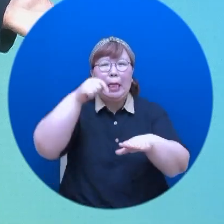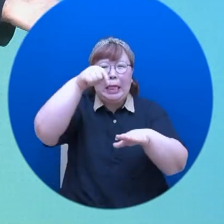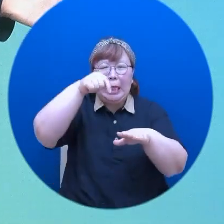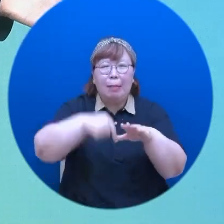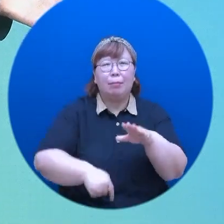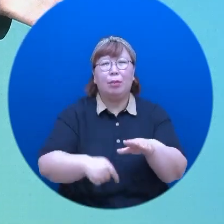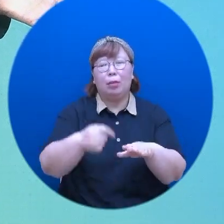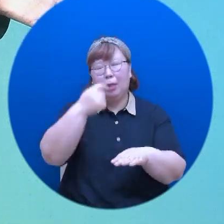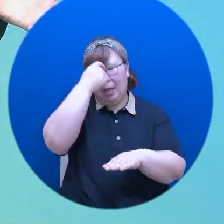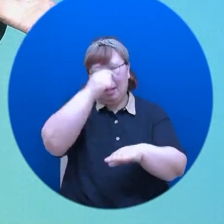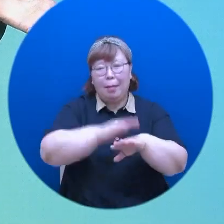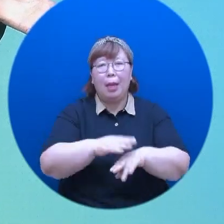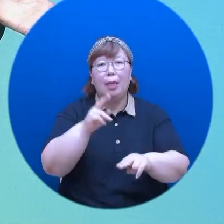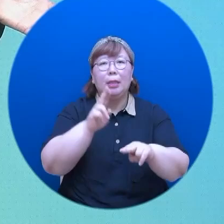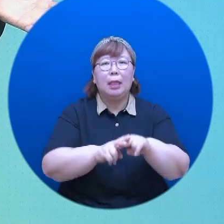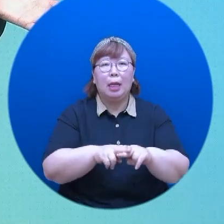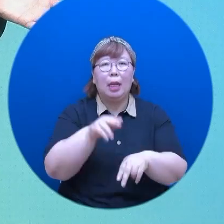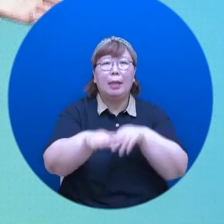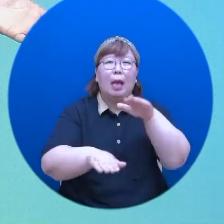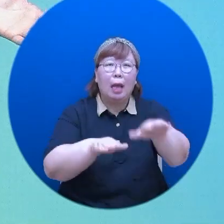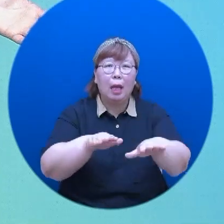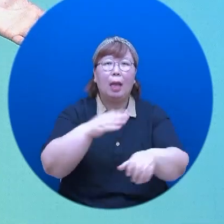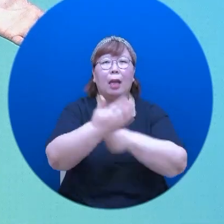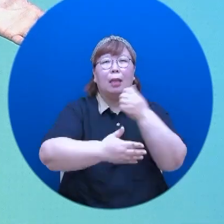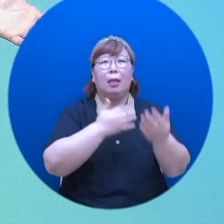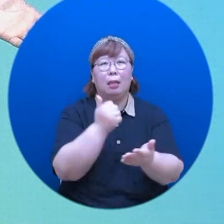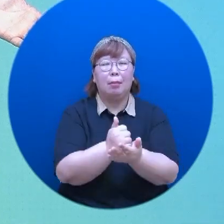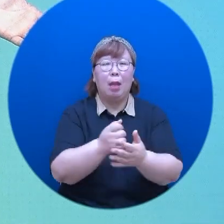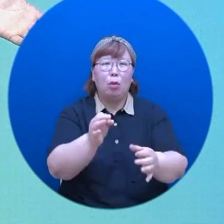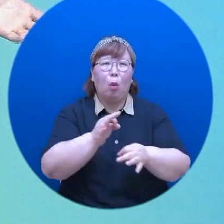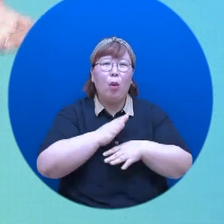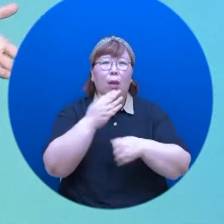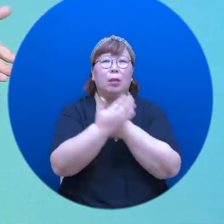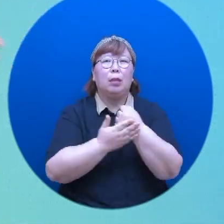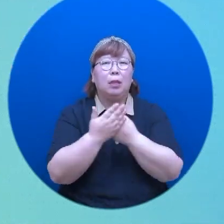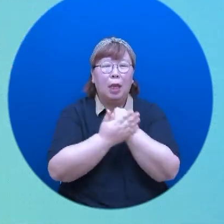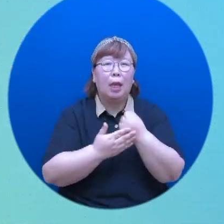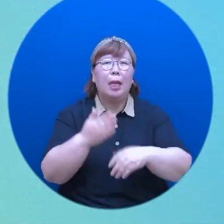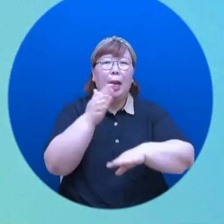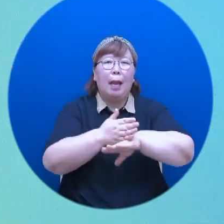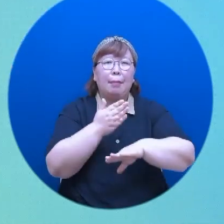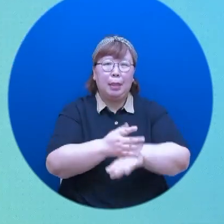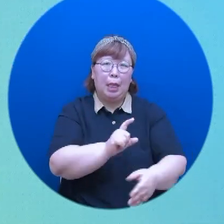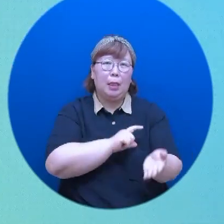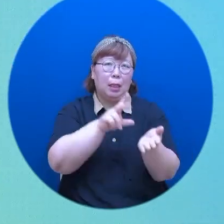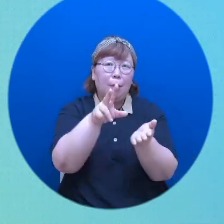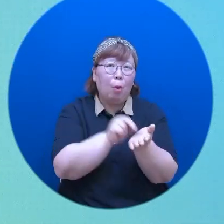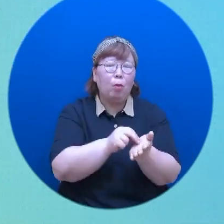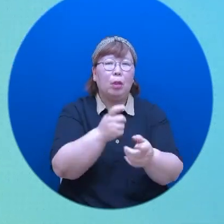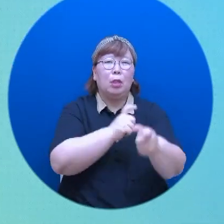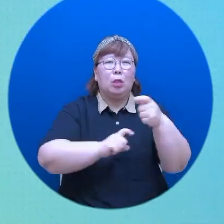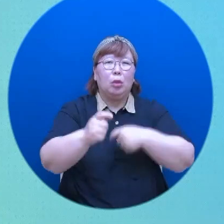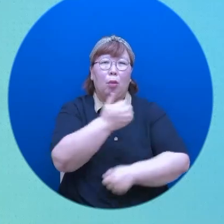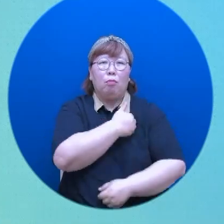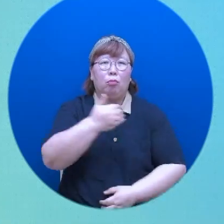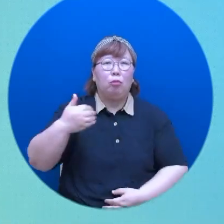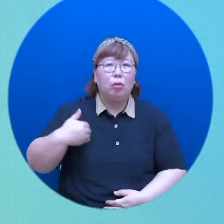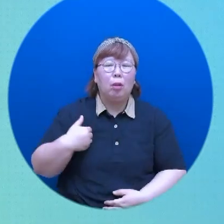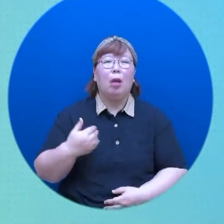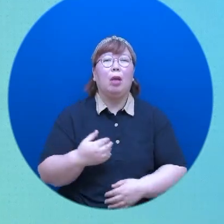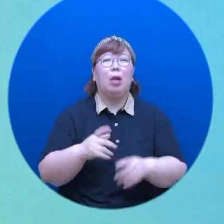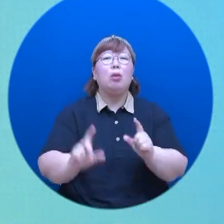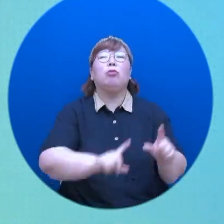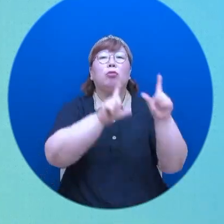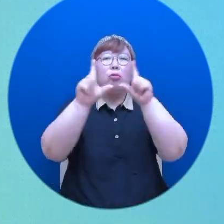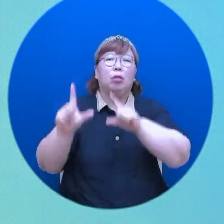나아가 놀라운 하나님의 은혜를, 감사의 제목을 더 풍성하게 누리게